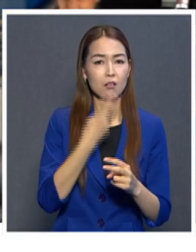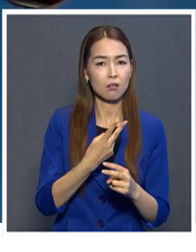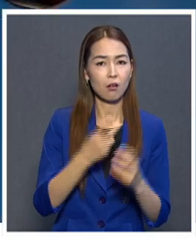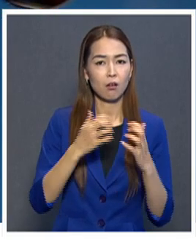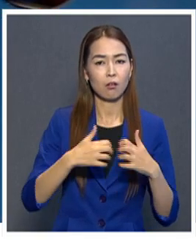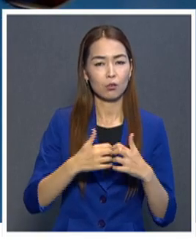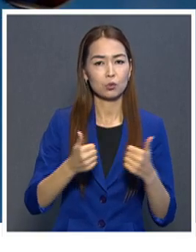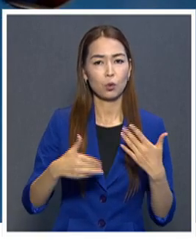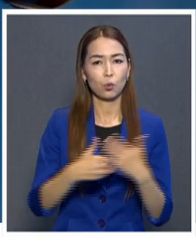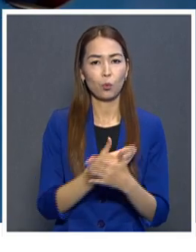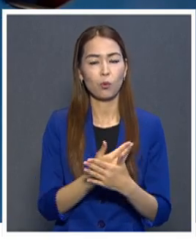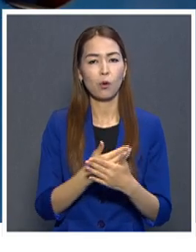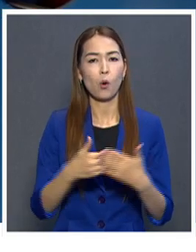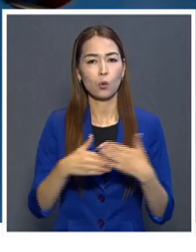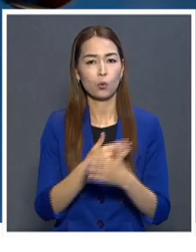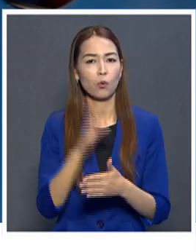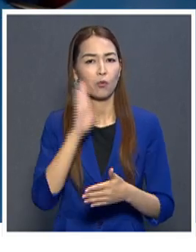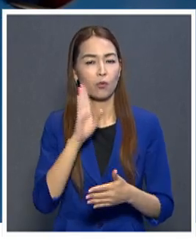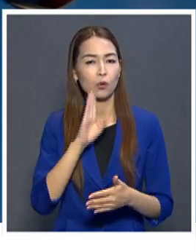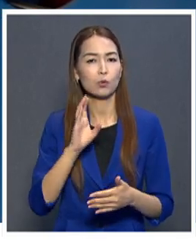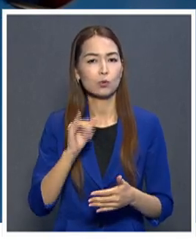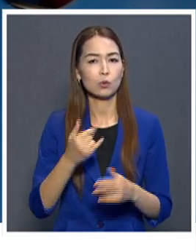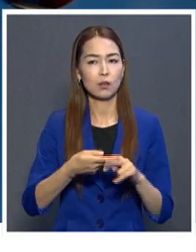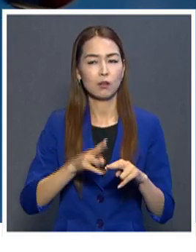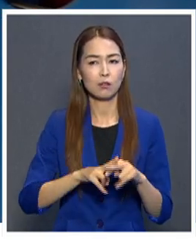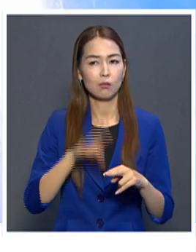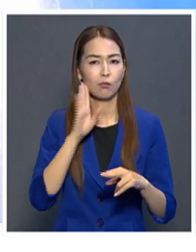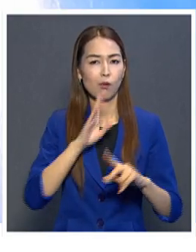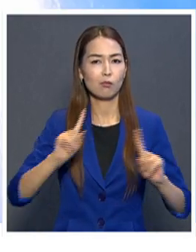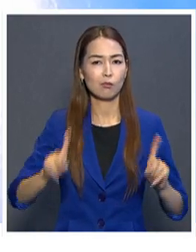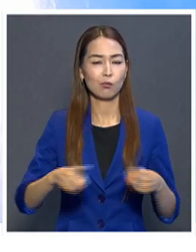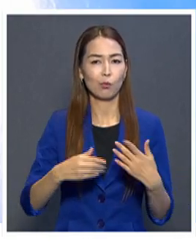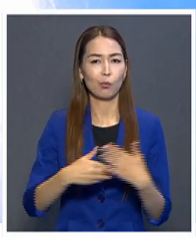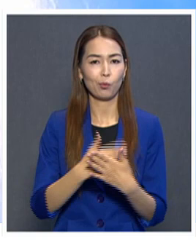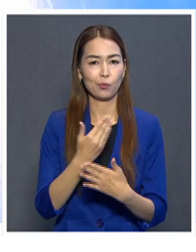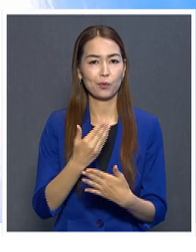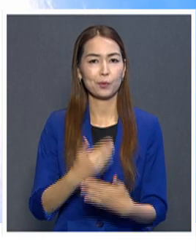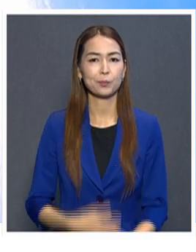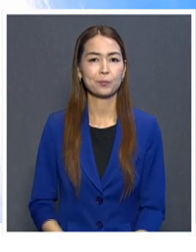істейді. Станцияның апатты жағдайда тоқтап қалу қаупін азайтады.